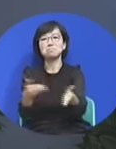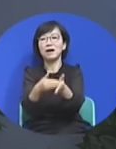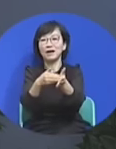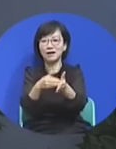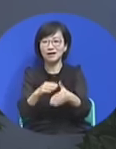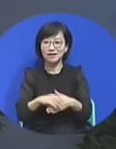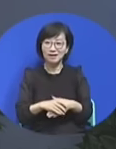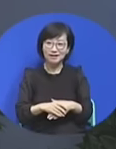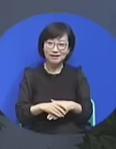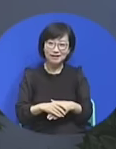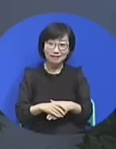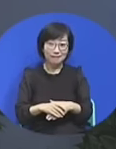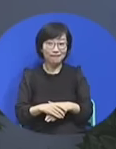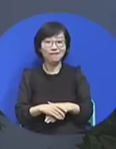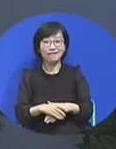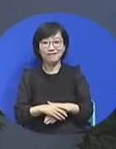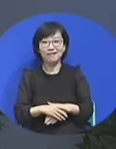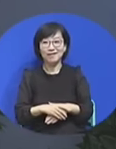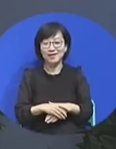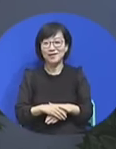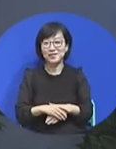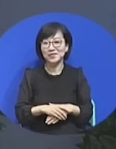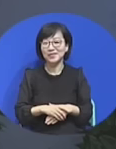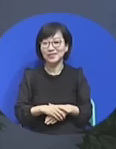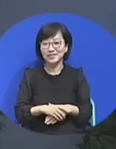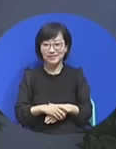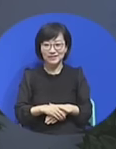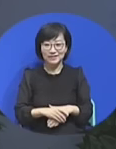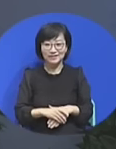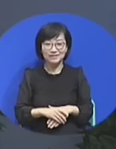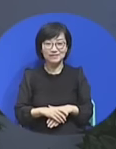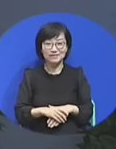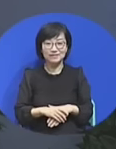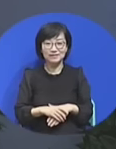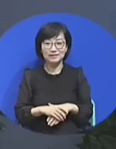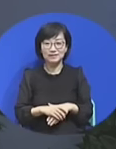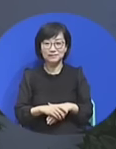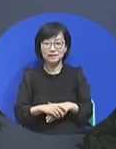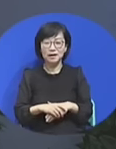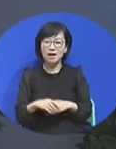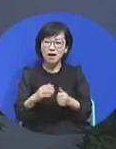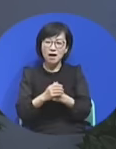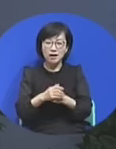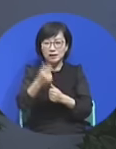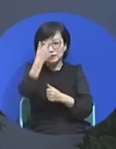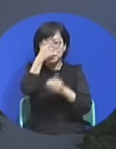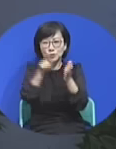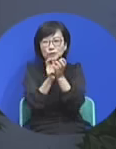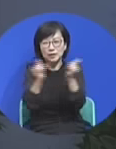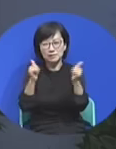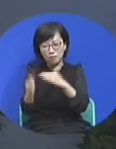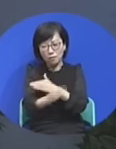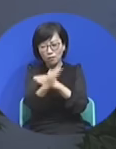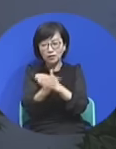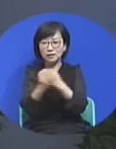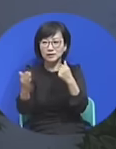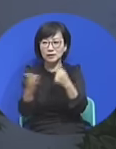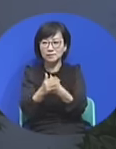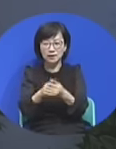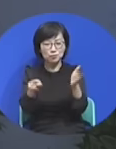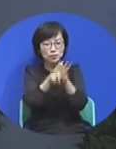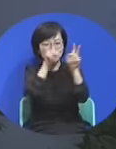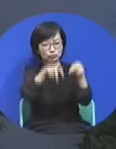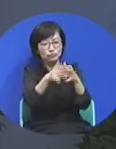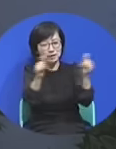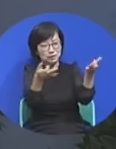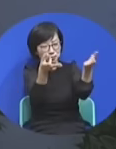the meaning of Thanksgiving. 안타까운 일이죠. That's most unfortunate. 그러니까 불신자에게 욕을 먹어 마땅해요. That's why it's almost rightful that we're ridiculed and